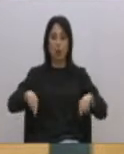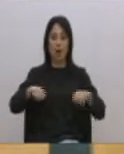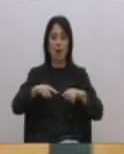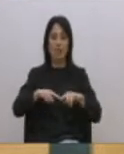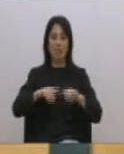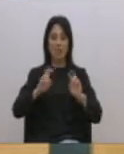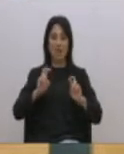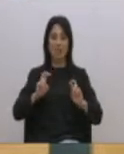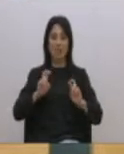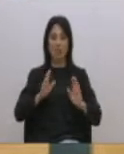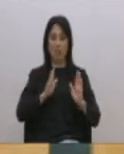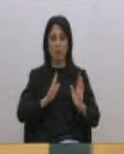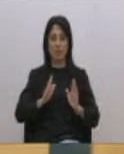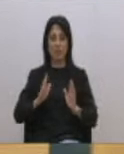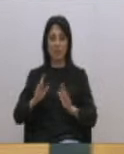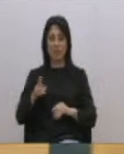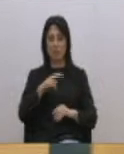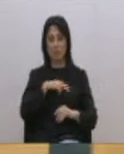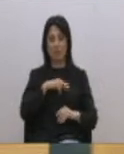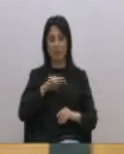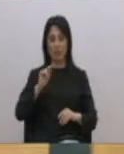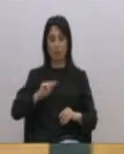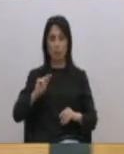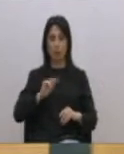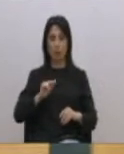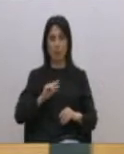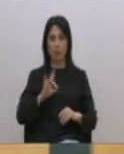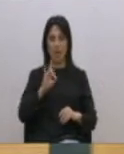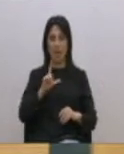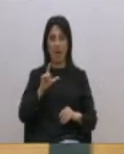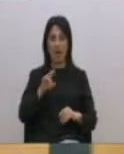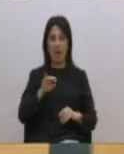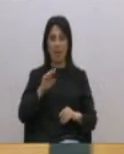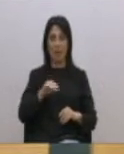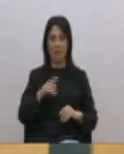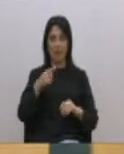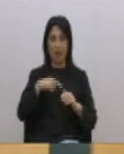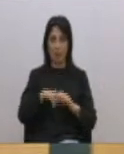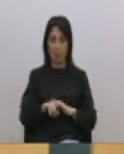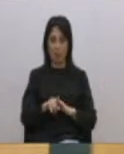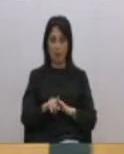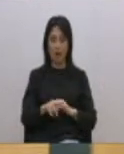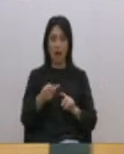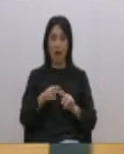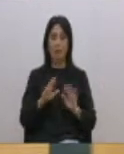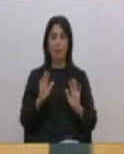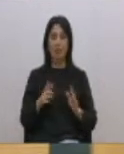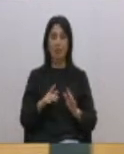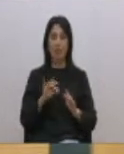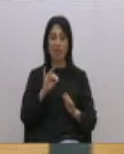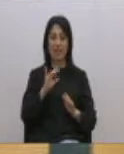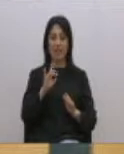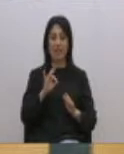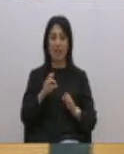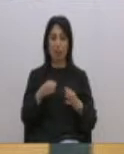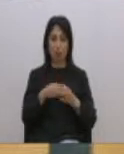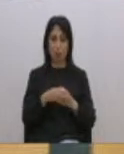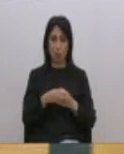ორგანიზაციულად აწესრიგებს პარლამენტის მუშაობას რეგლამენტიდან გამომდინარე. ამ შემთხვევაში ინტერფრაქციული